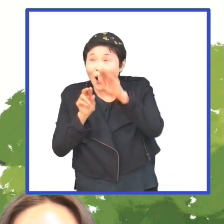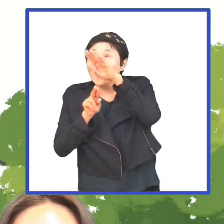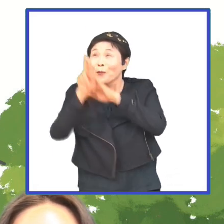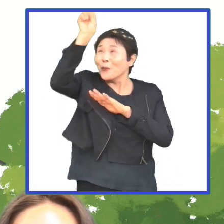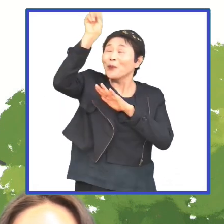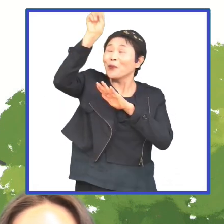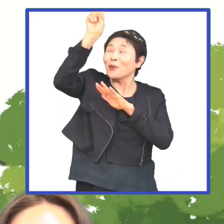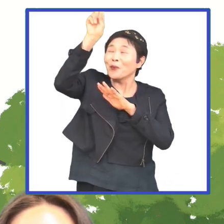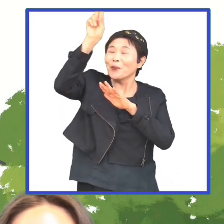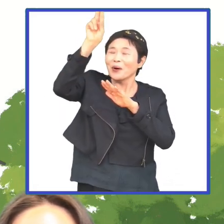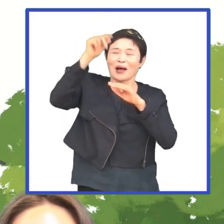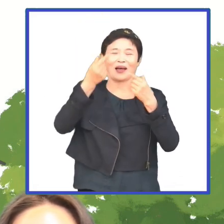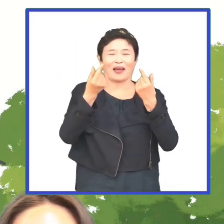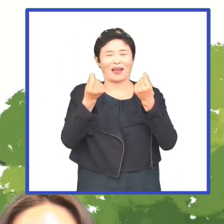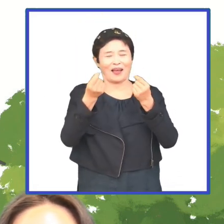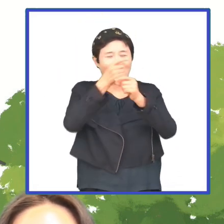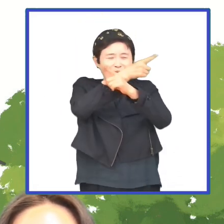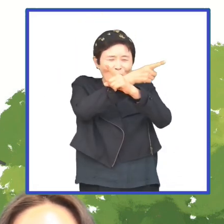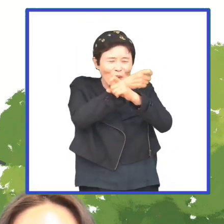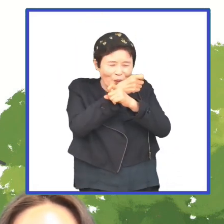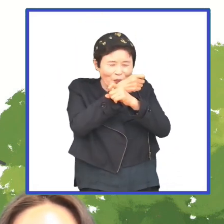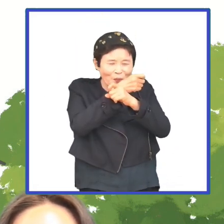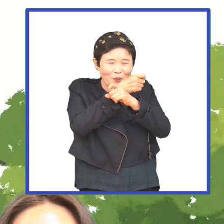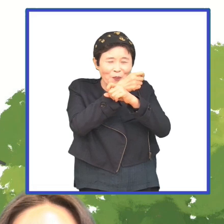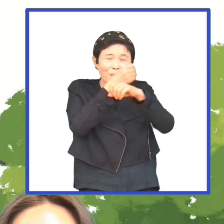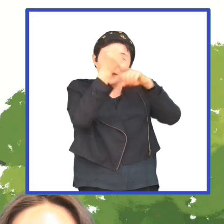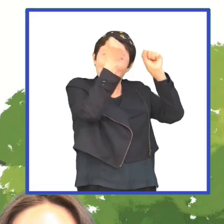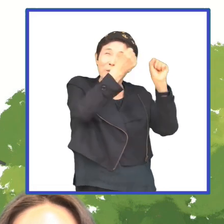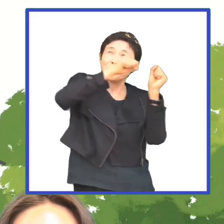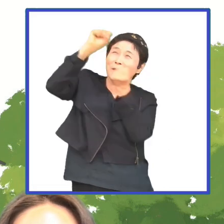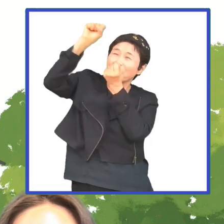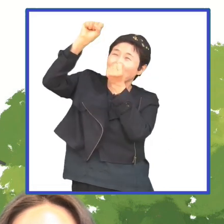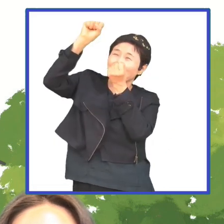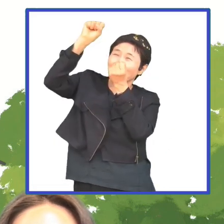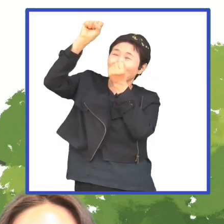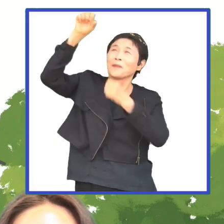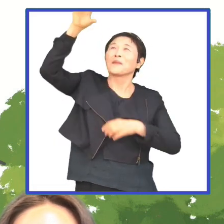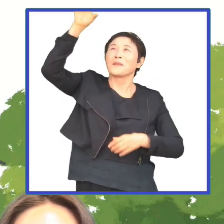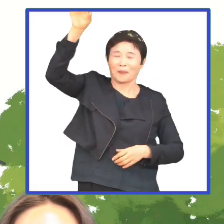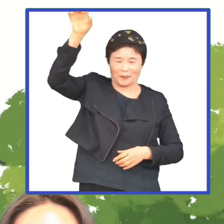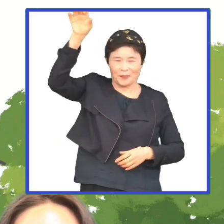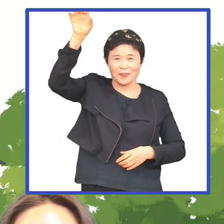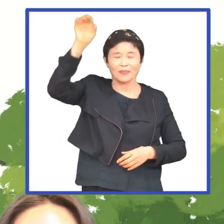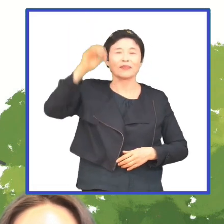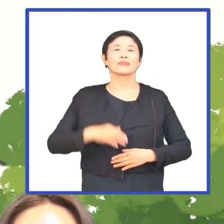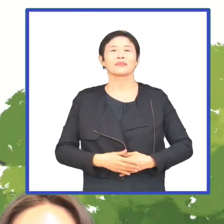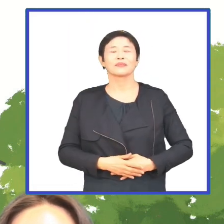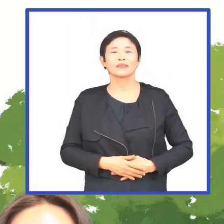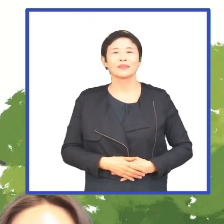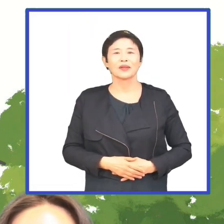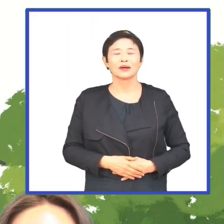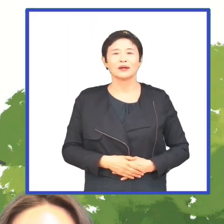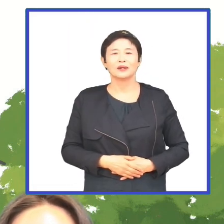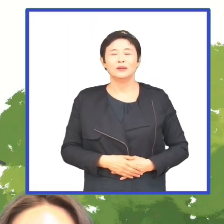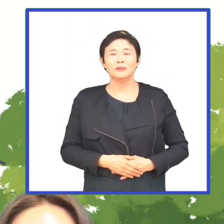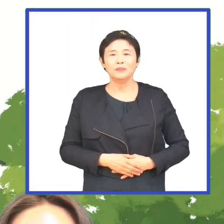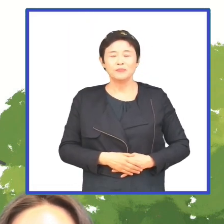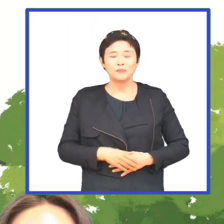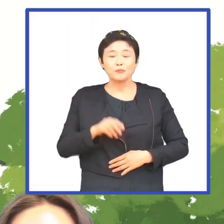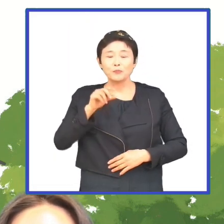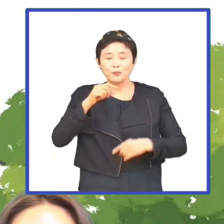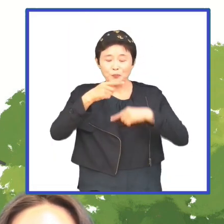위로 도망가죠? 이처럼 나무는 다람쥐에게 천적을 피하기 좋은 장소이기도 합니다.